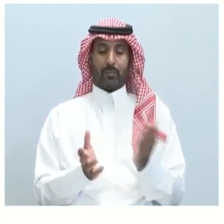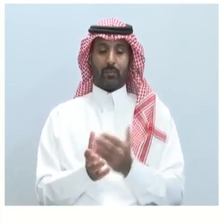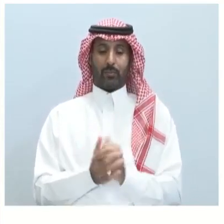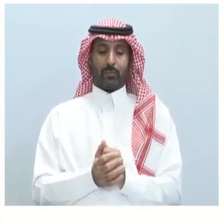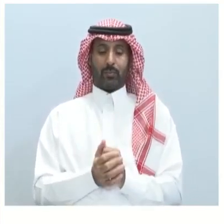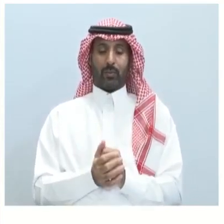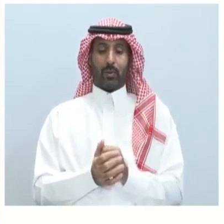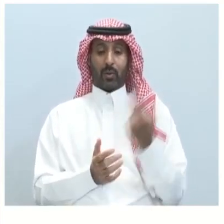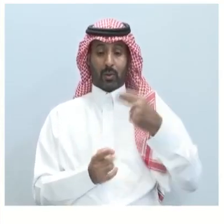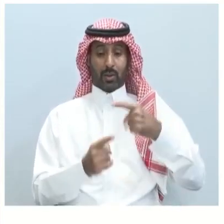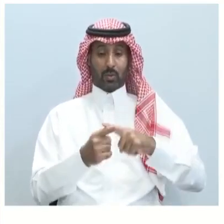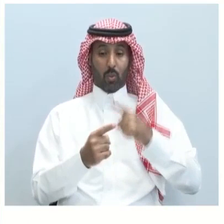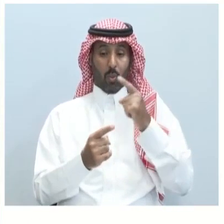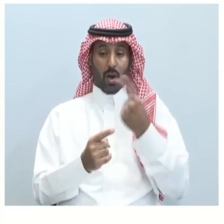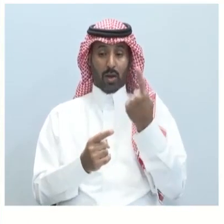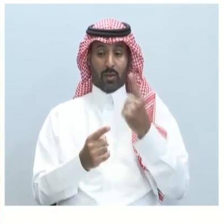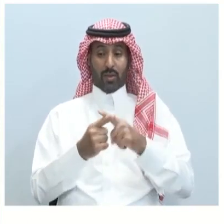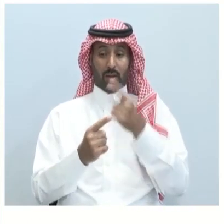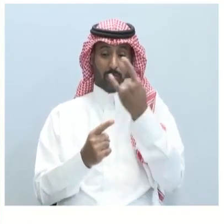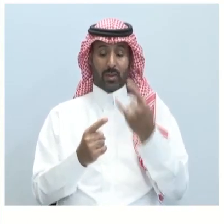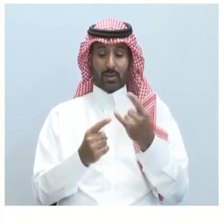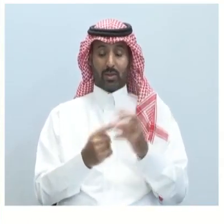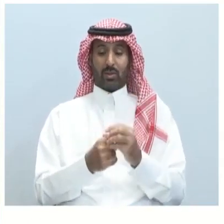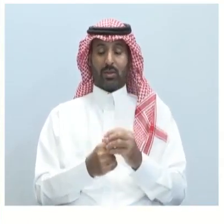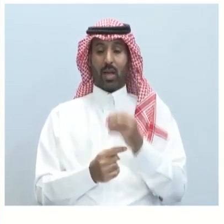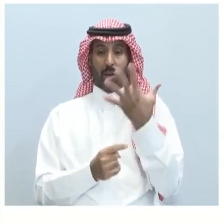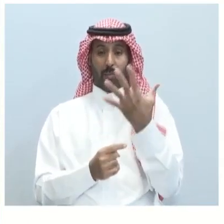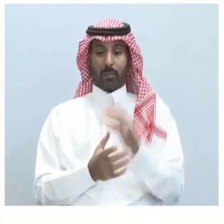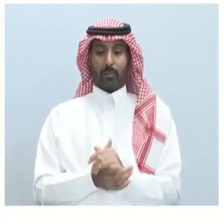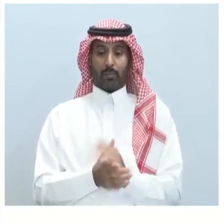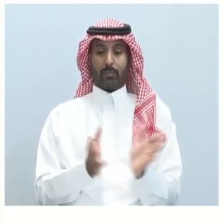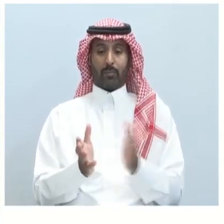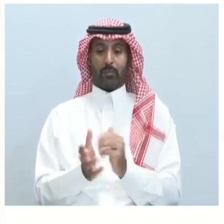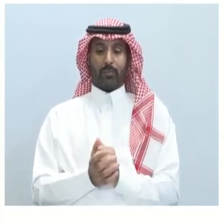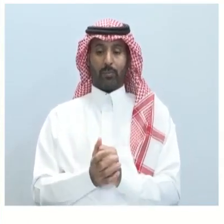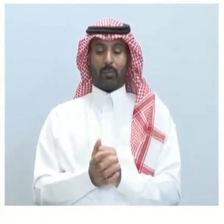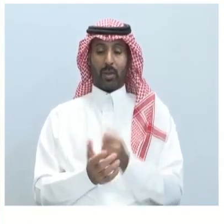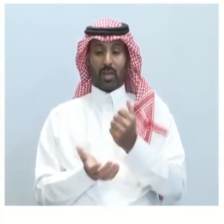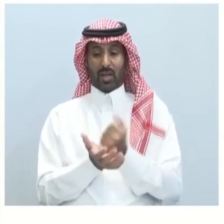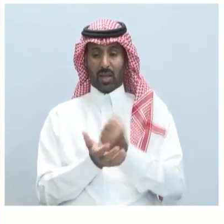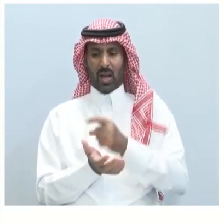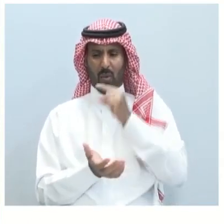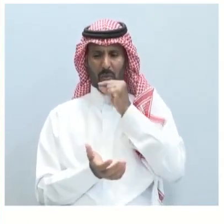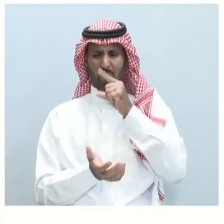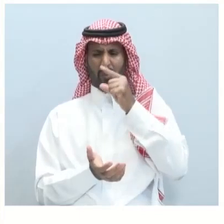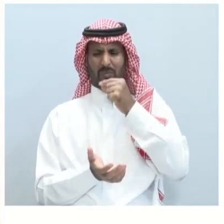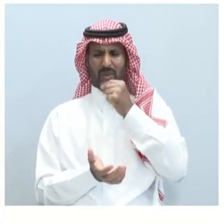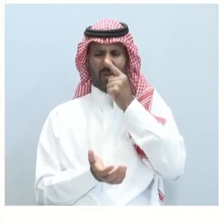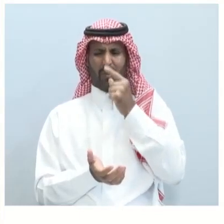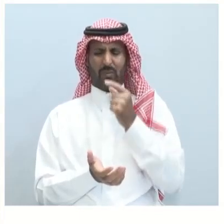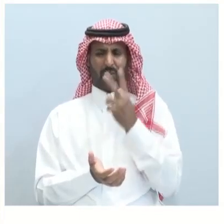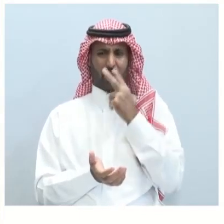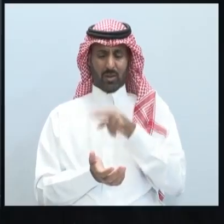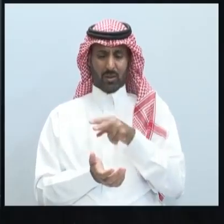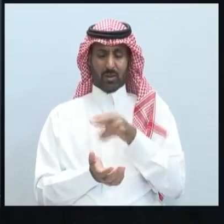والهيدروجين واحد ضرب عشره اس سالب خمسه اذا في هذه الحاله القهوه حمضيه ليش لما نشوف